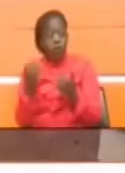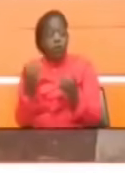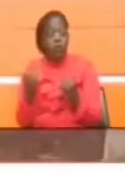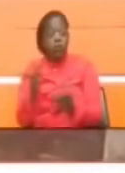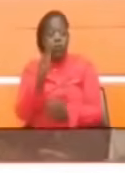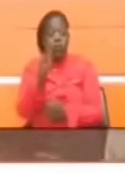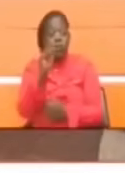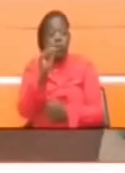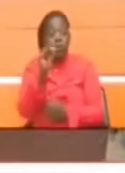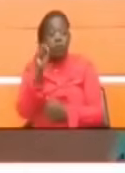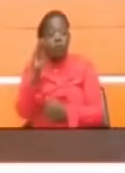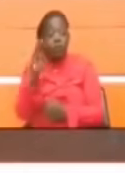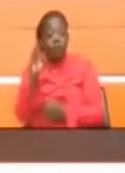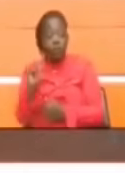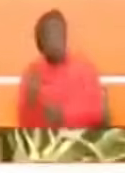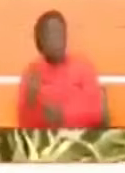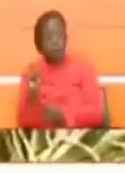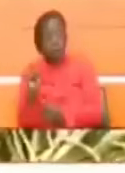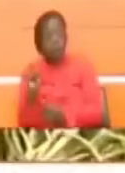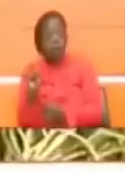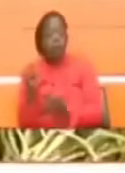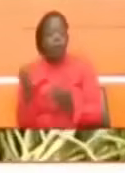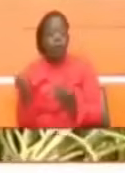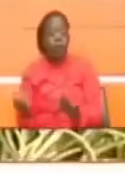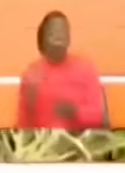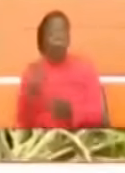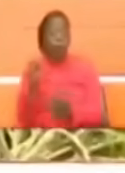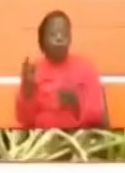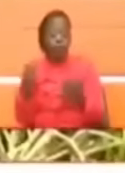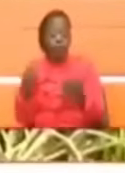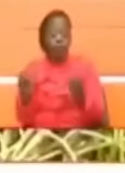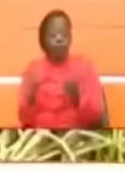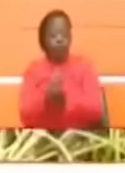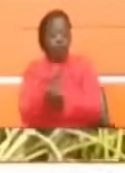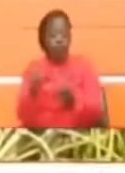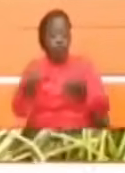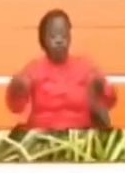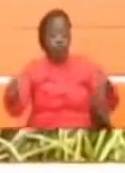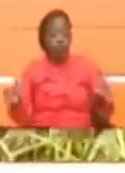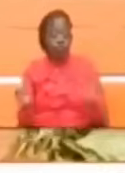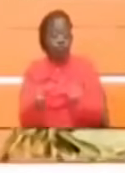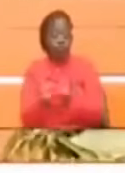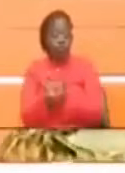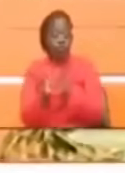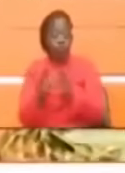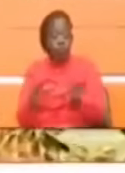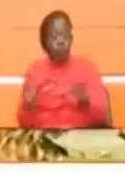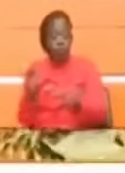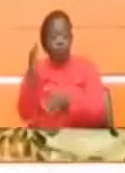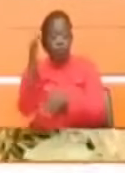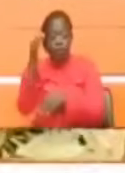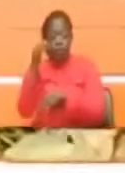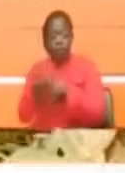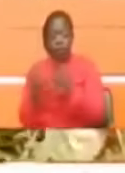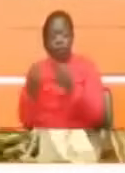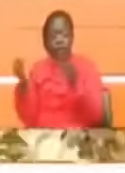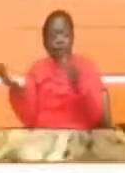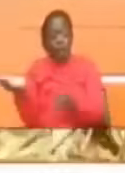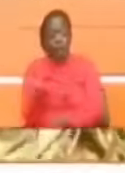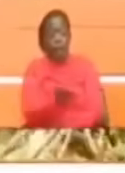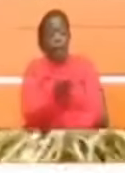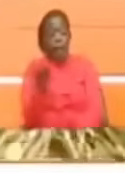Council mu disitulikiti ya Kyankwanzi. Bano basoose kutula sengenge yali yasibwa ku ttaka lino n'oluvannyuma ne batandika okusaawa